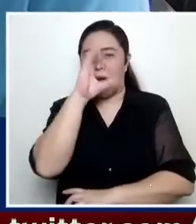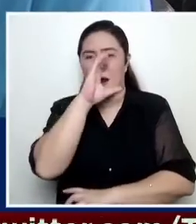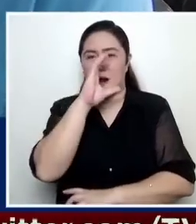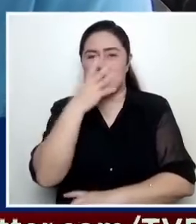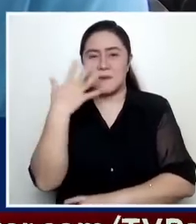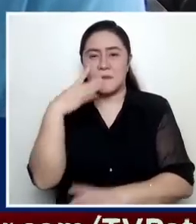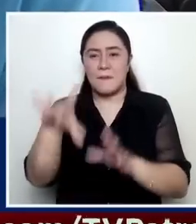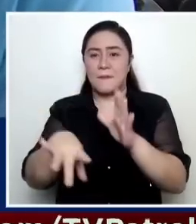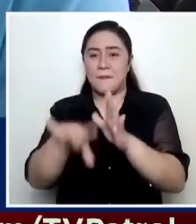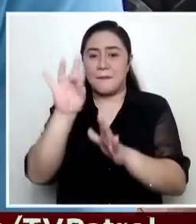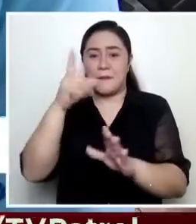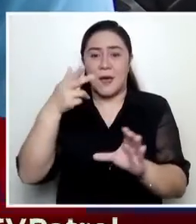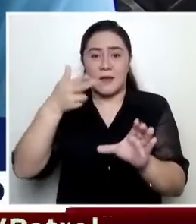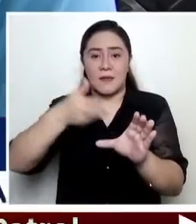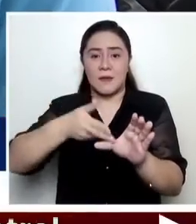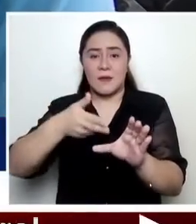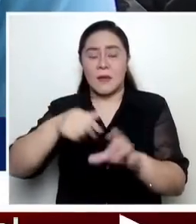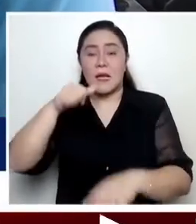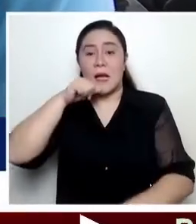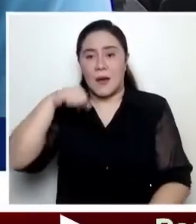talaga, kahapon pa wah.